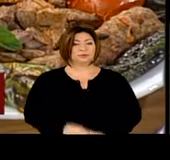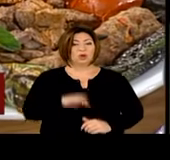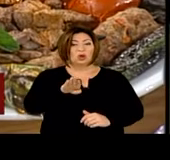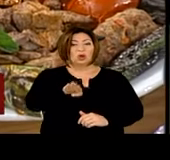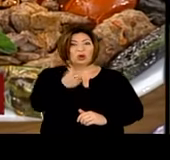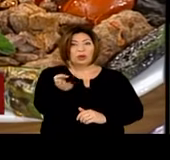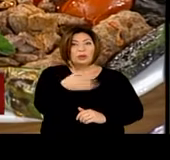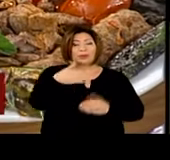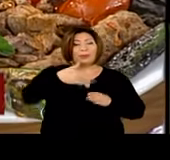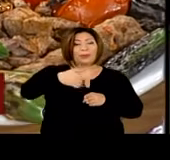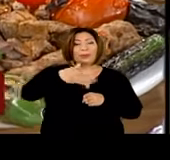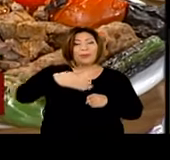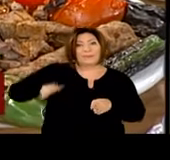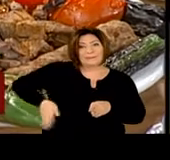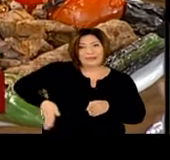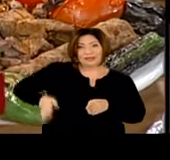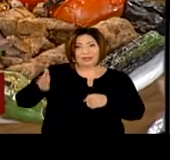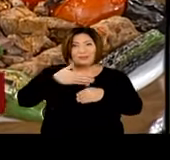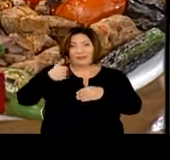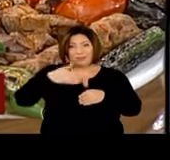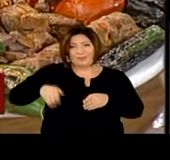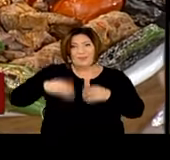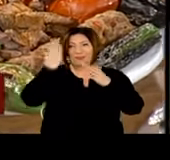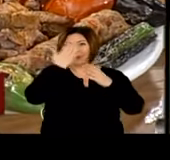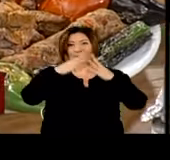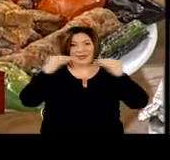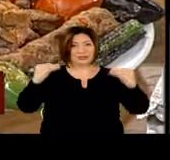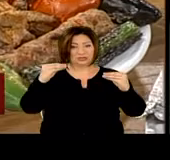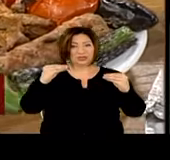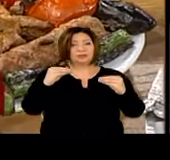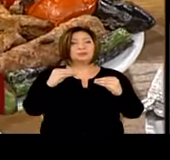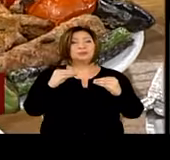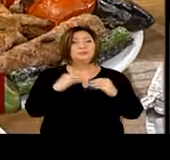közlenmiş patlıcanla efendim şey var.